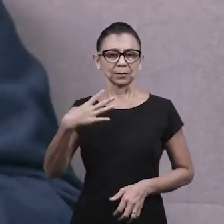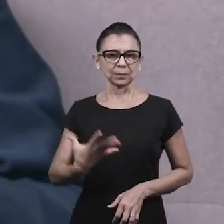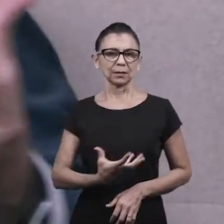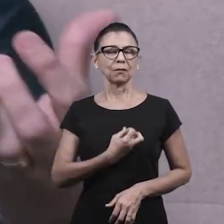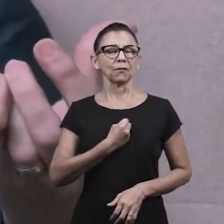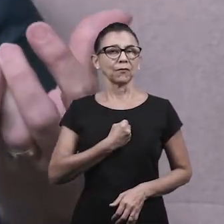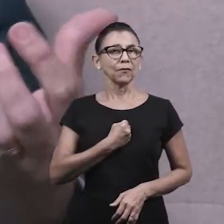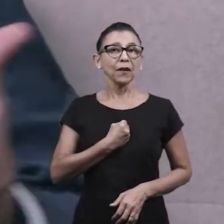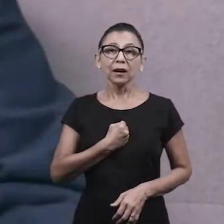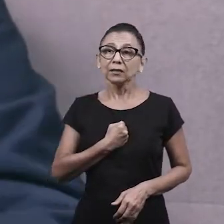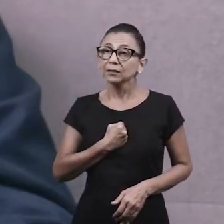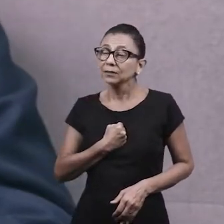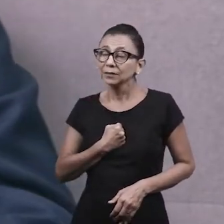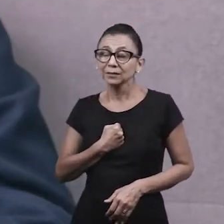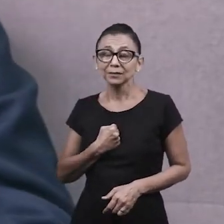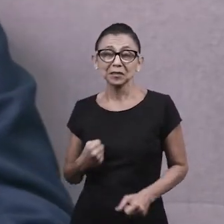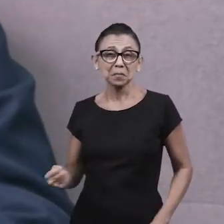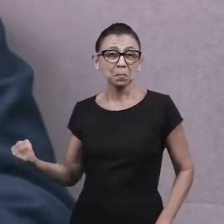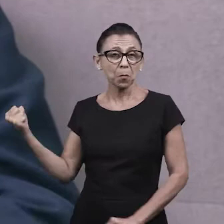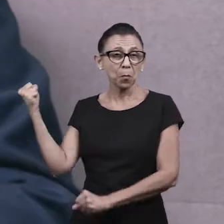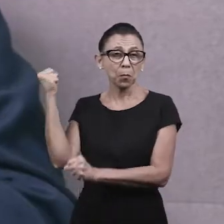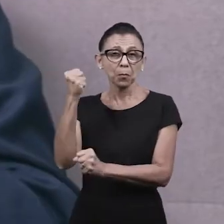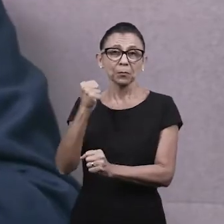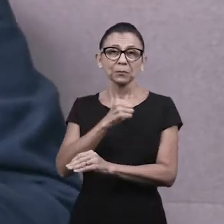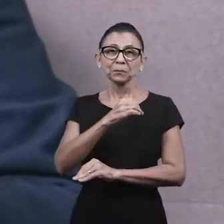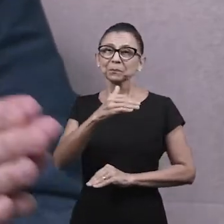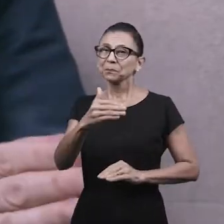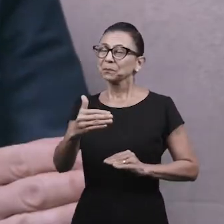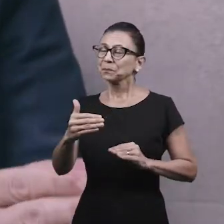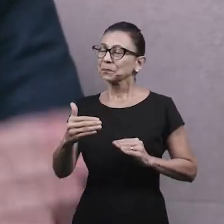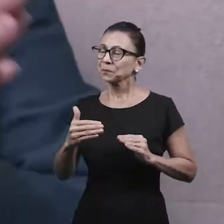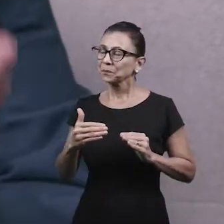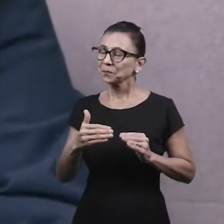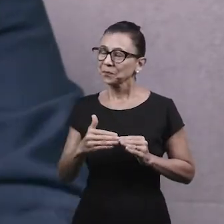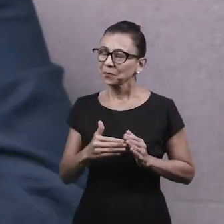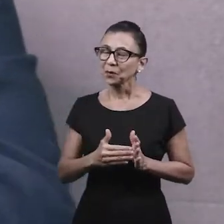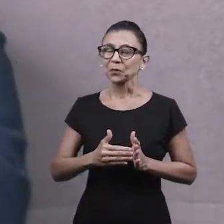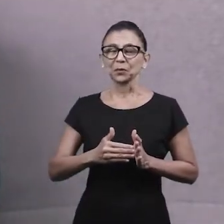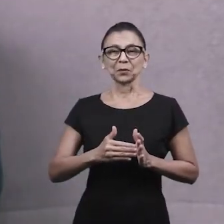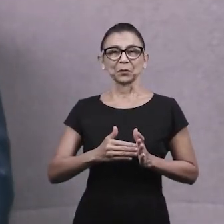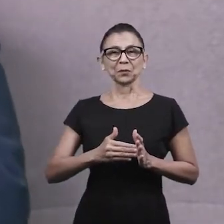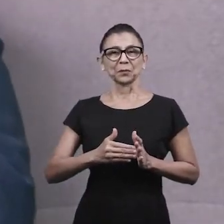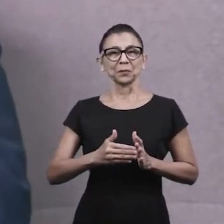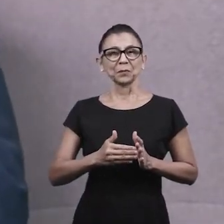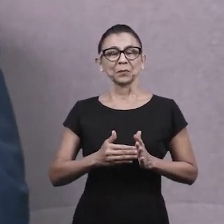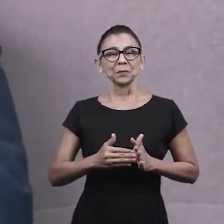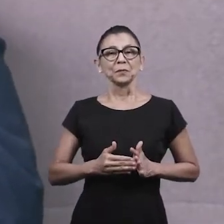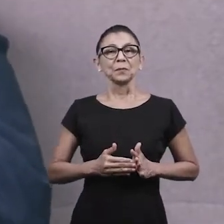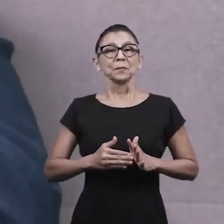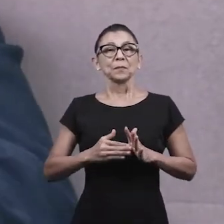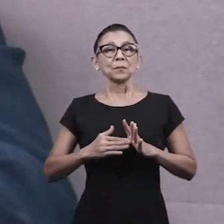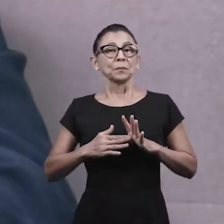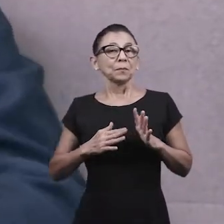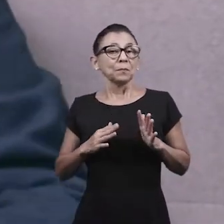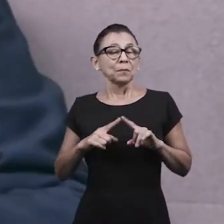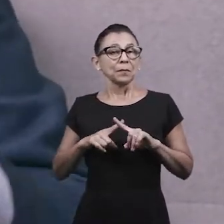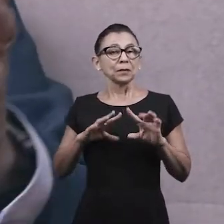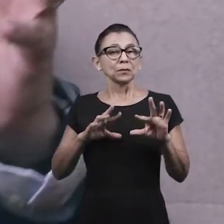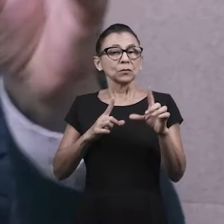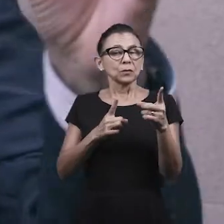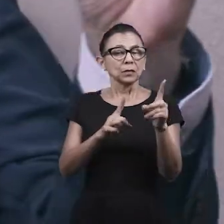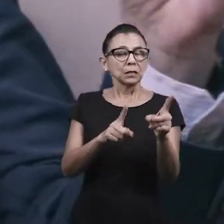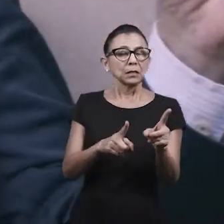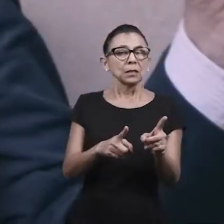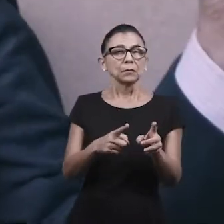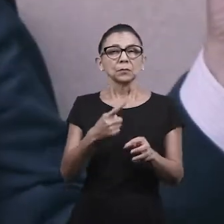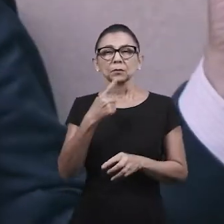s'il était comme il est, le Fils de Dieu, qui est venu ici apporter le salut, il pouvait tout, il peut